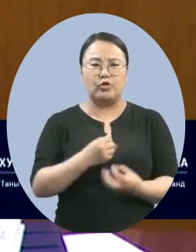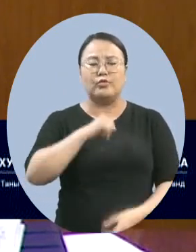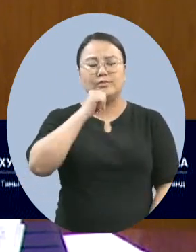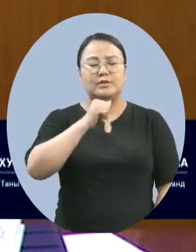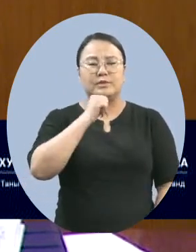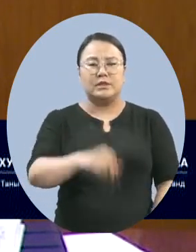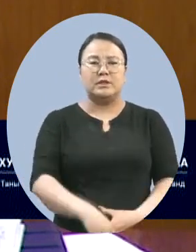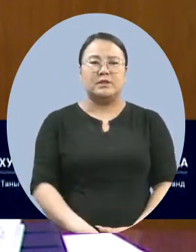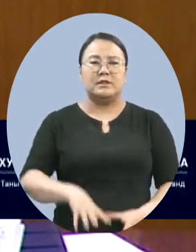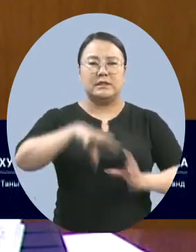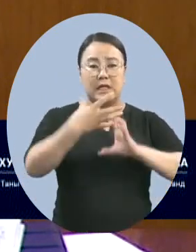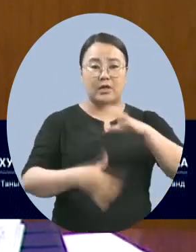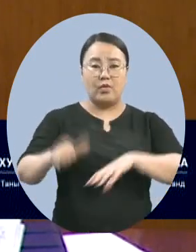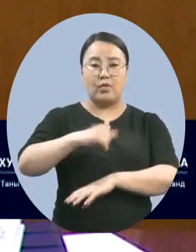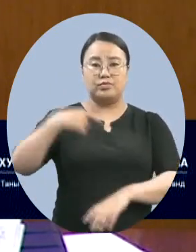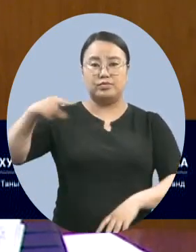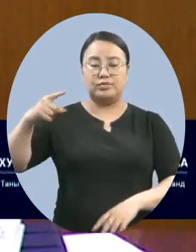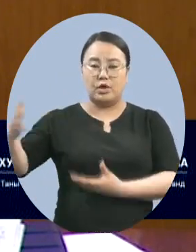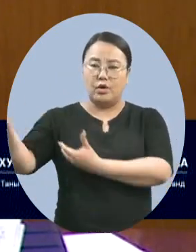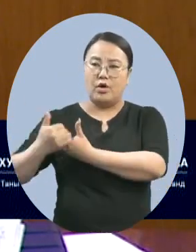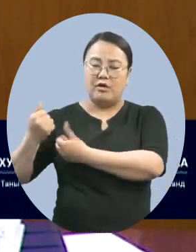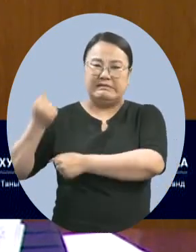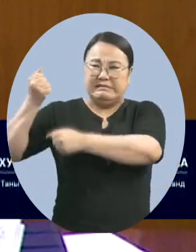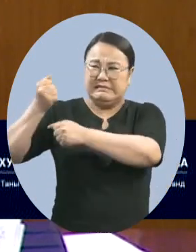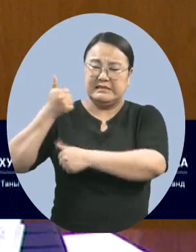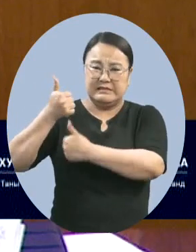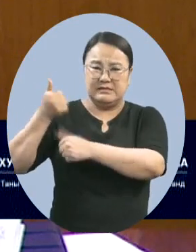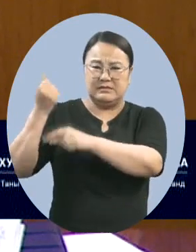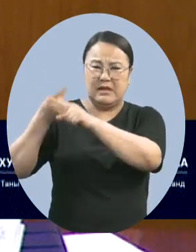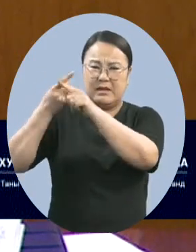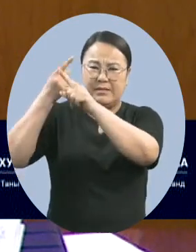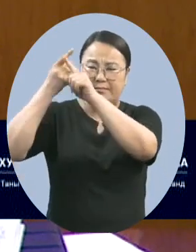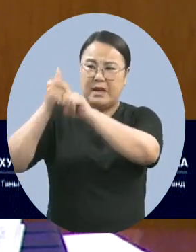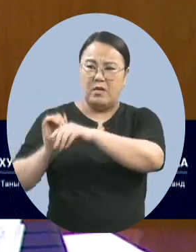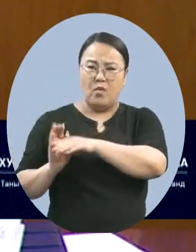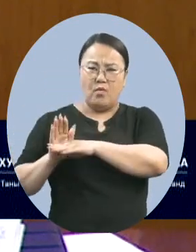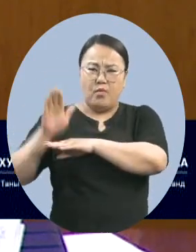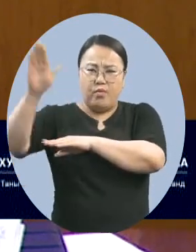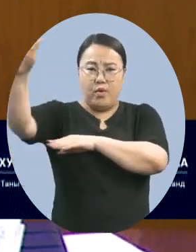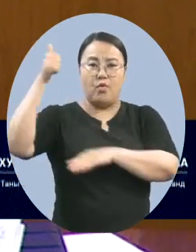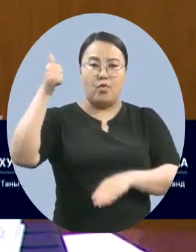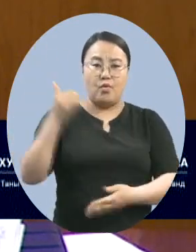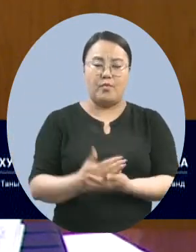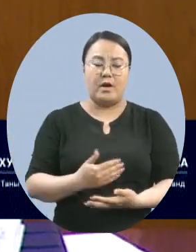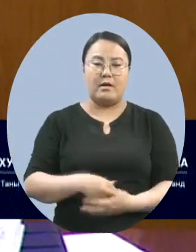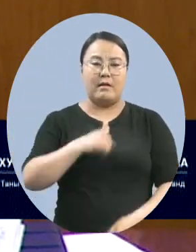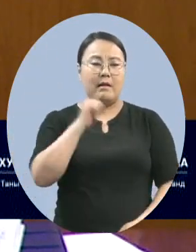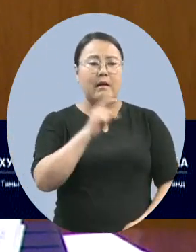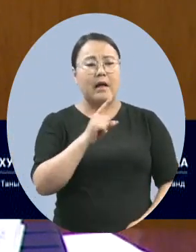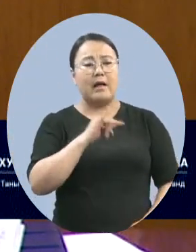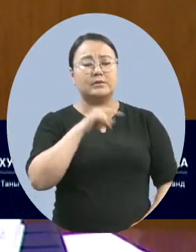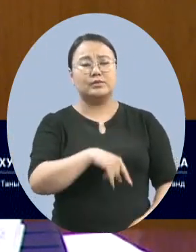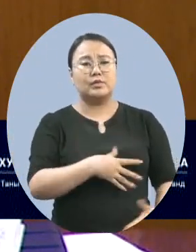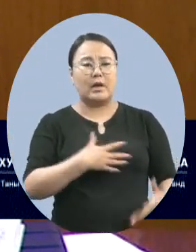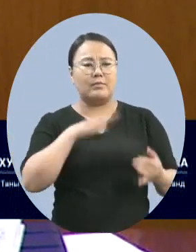ээ. Дэлхийн улс орнууд оролцоогоо нэмэгдүүлж урагшилсаар л байна. Азид бол бид